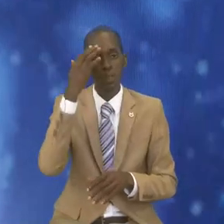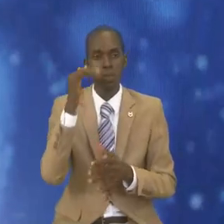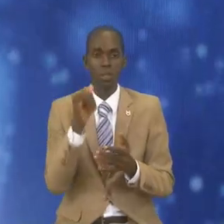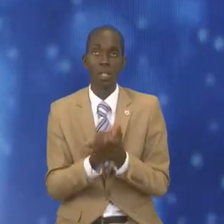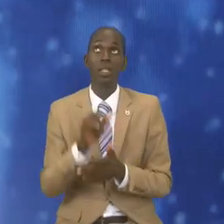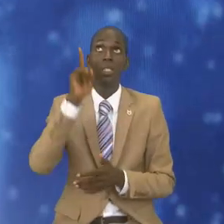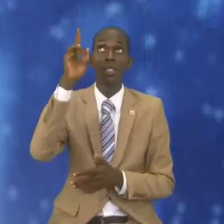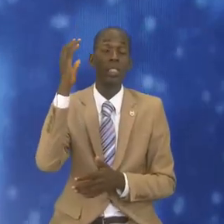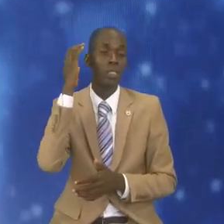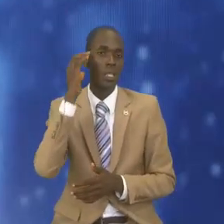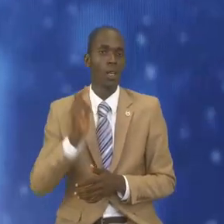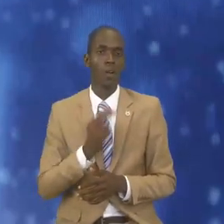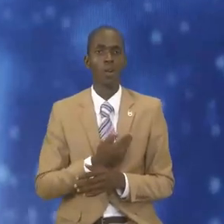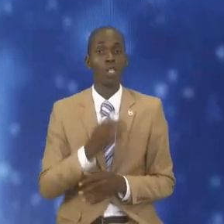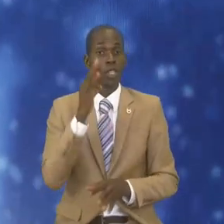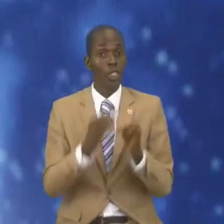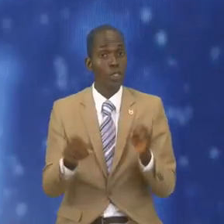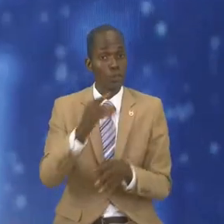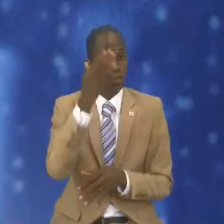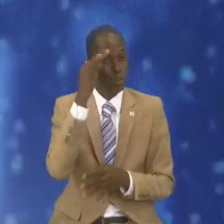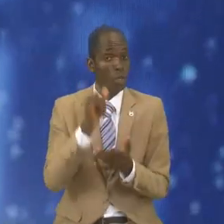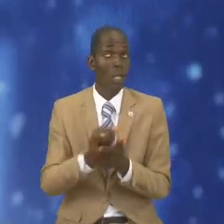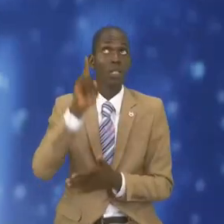Verset 15. Et si nous savons qu'il nous écoute,